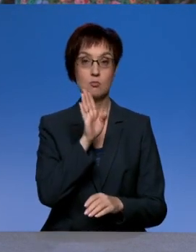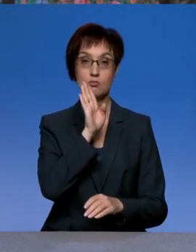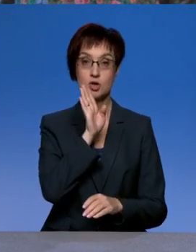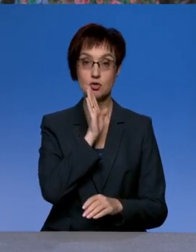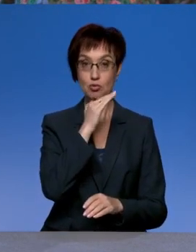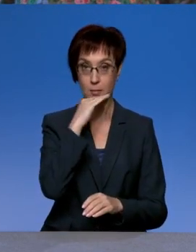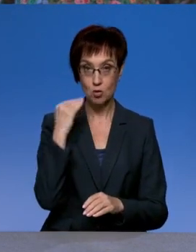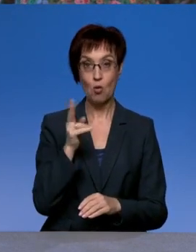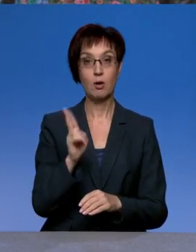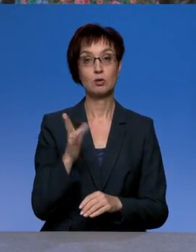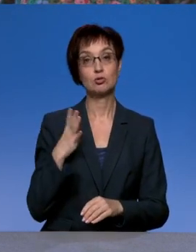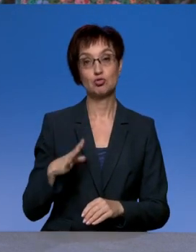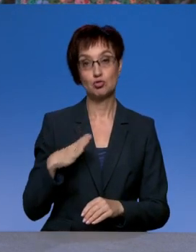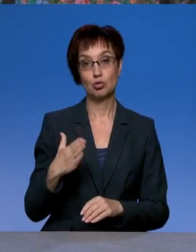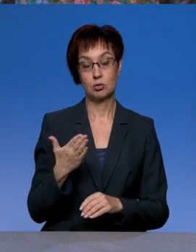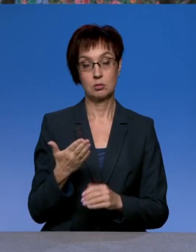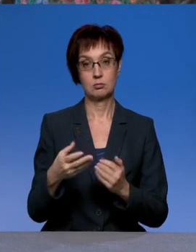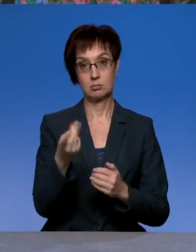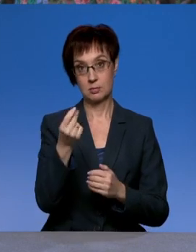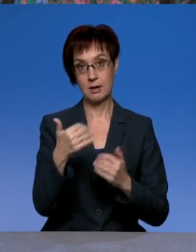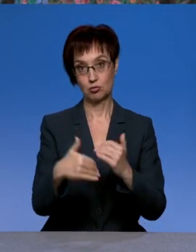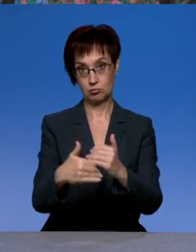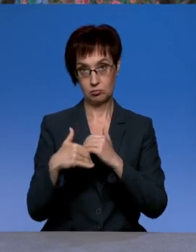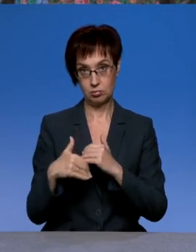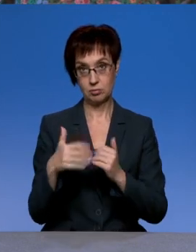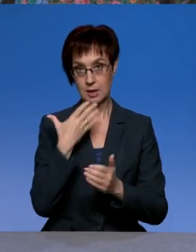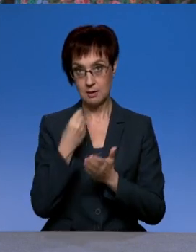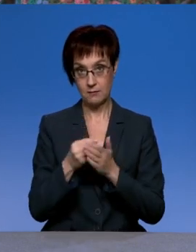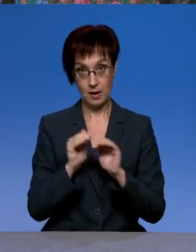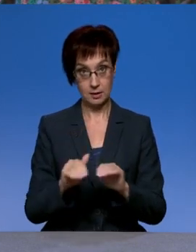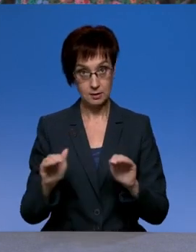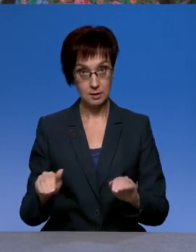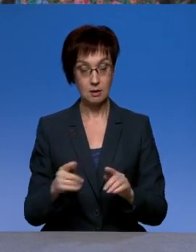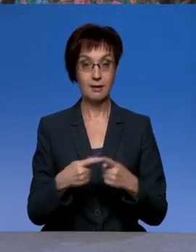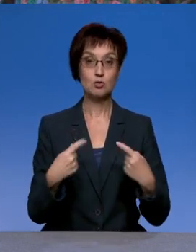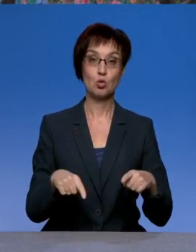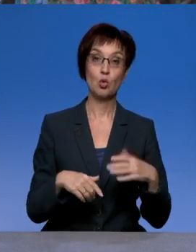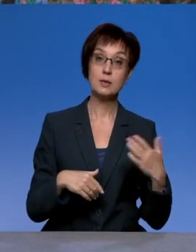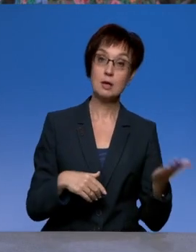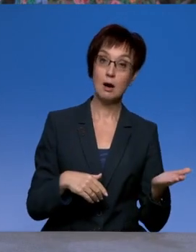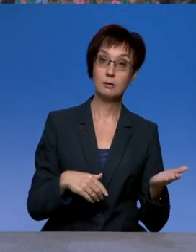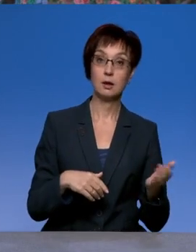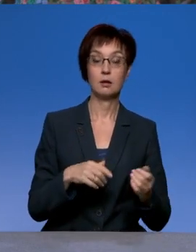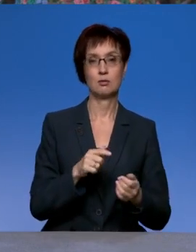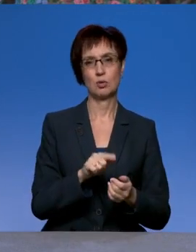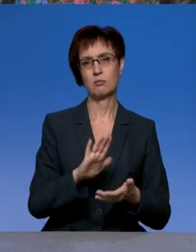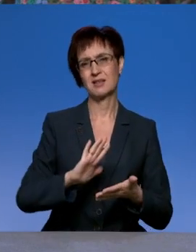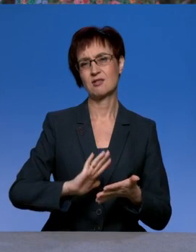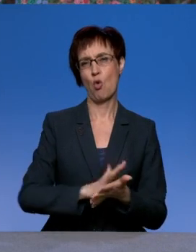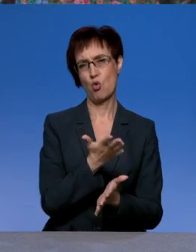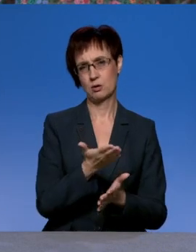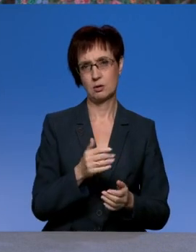страдать по-любому, но, с другой стороны, такая скользкая почва. Или нет? Вам кажется, что здесь все вполне себе